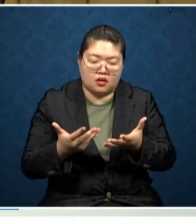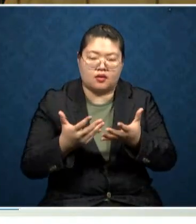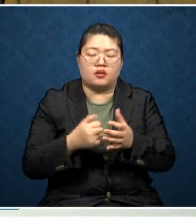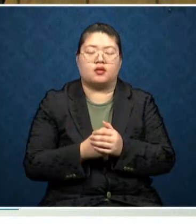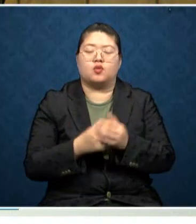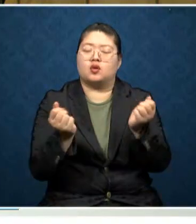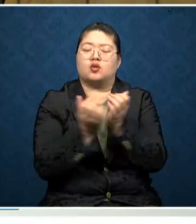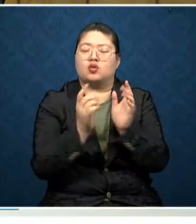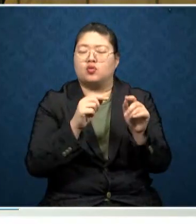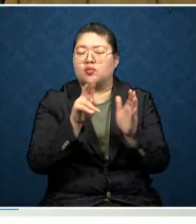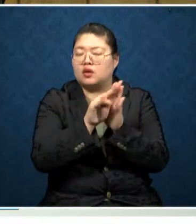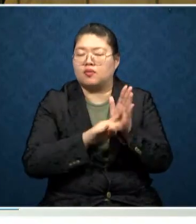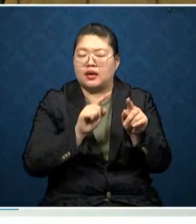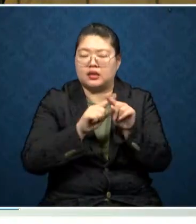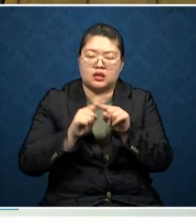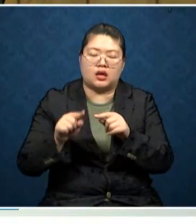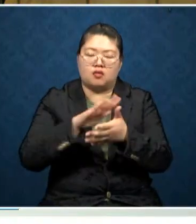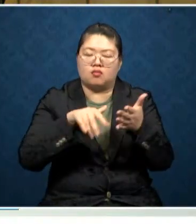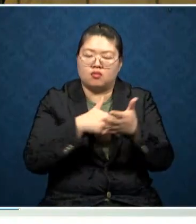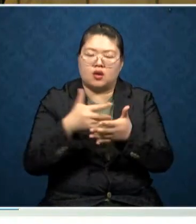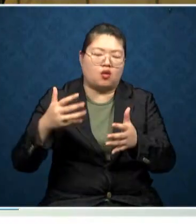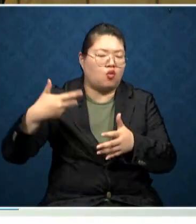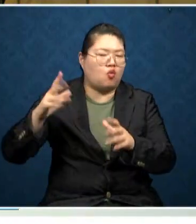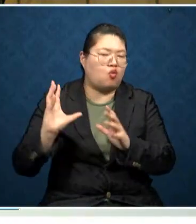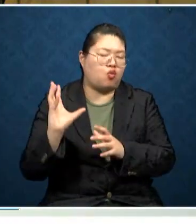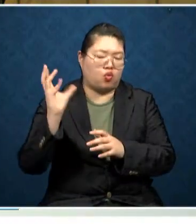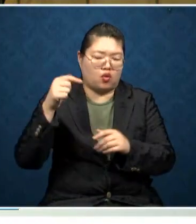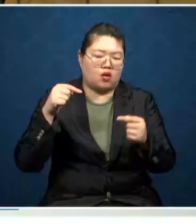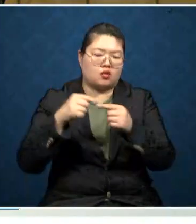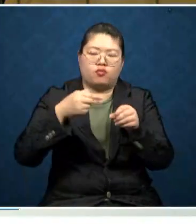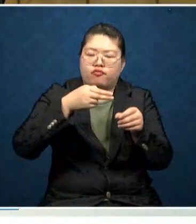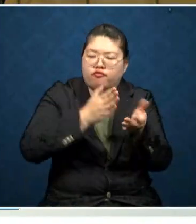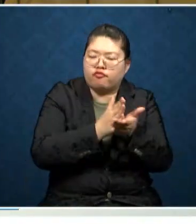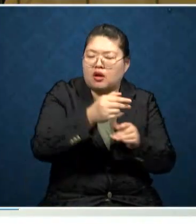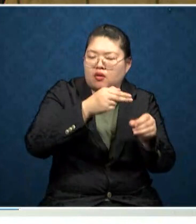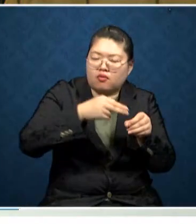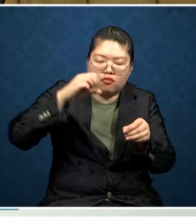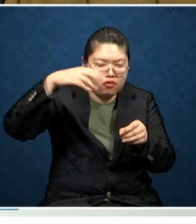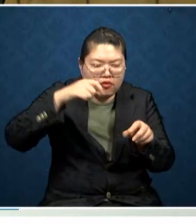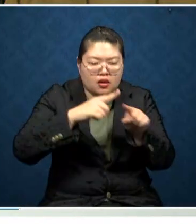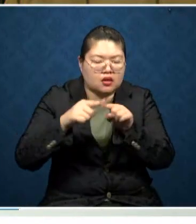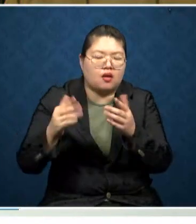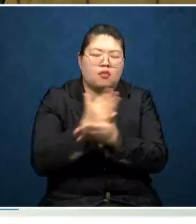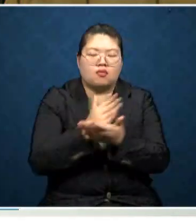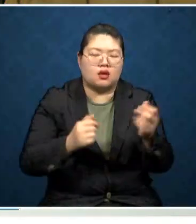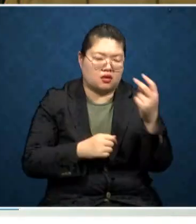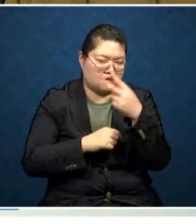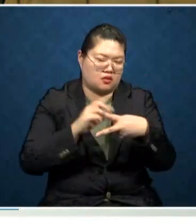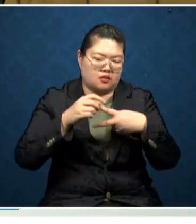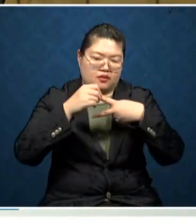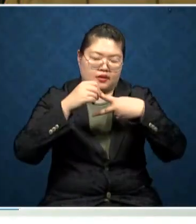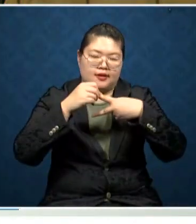กระทบจากนโยบายและมาตรการลดแก๊สเรือนกระจกภาคพลังงานแบ่งออกเป็น 2ส่วนได้แก่ส่วนที่